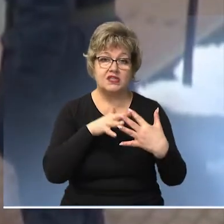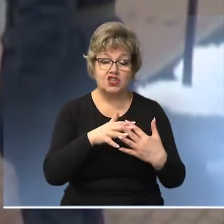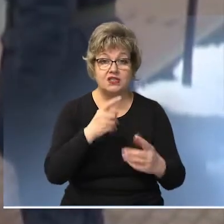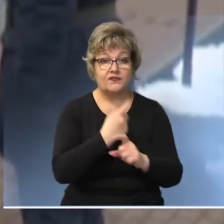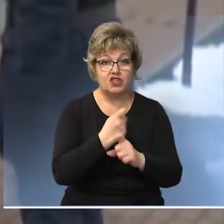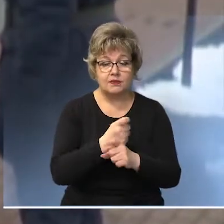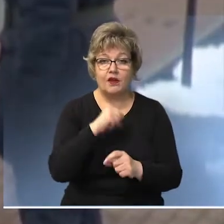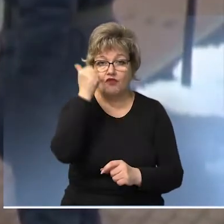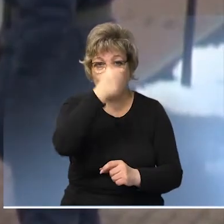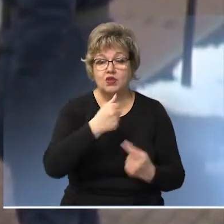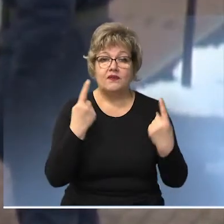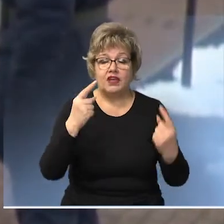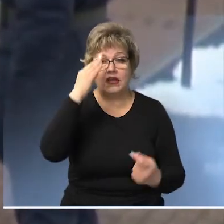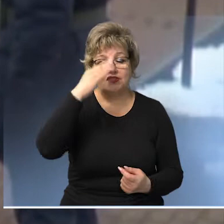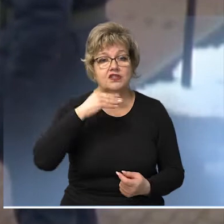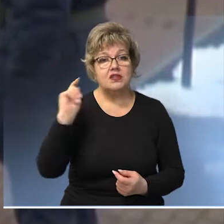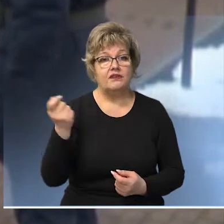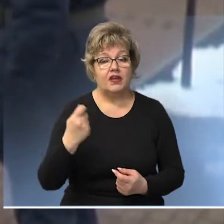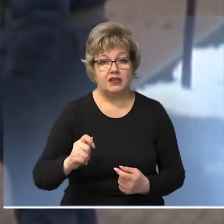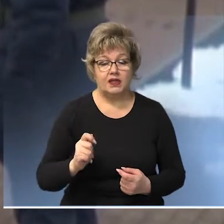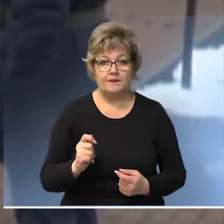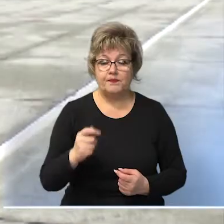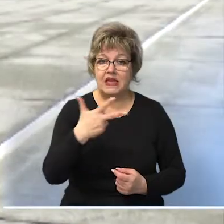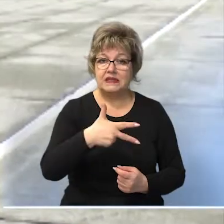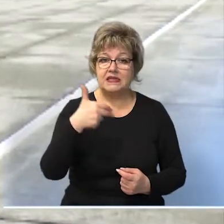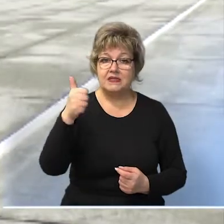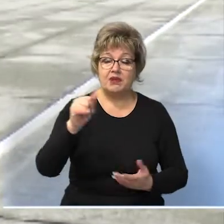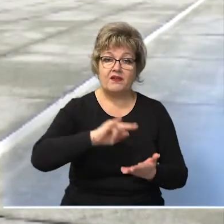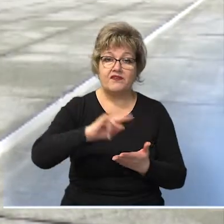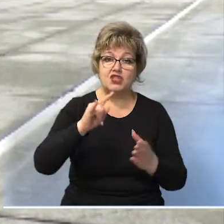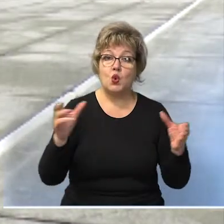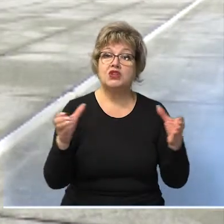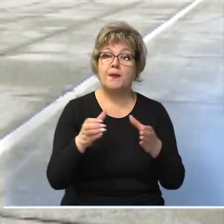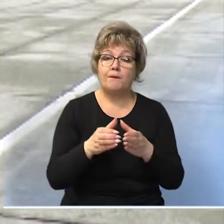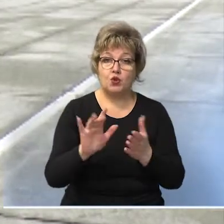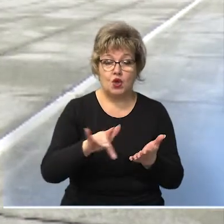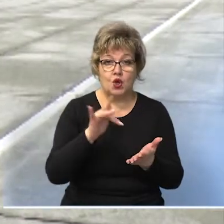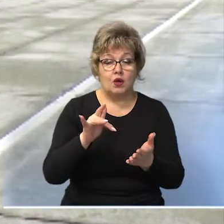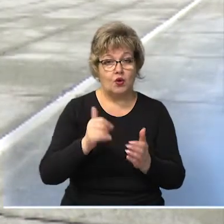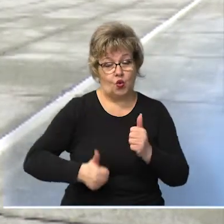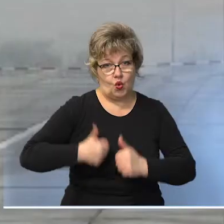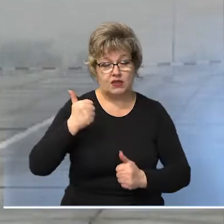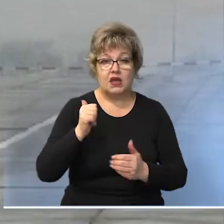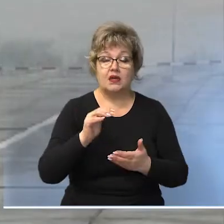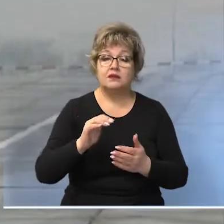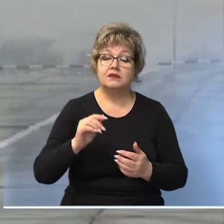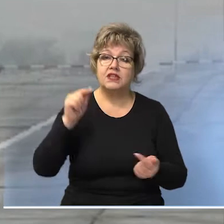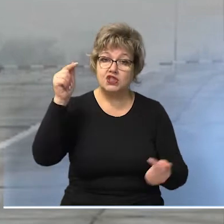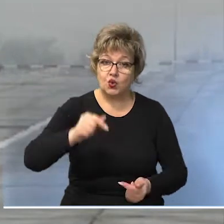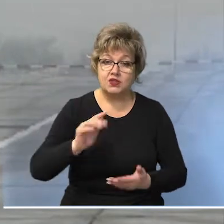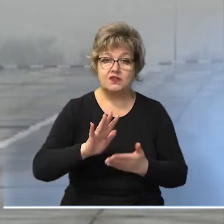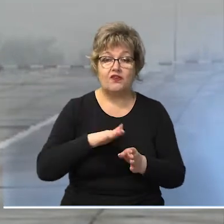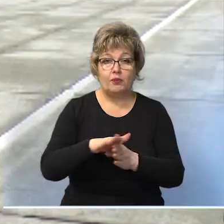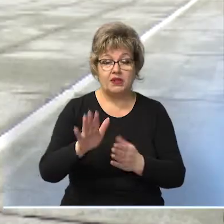сражалось с фашистами в годы Великой Отечественной войны. 31-й авиационный полк, гордость с достоинством,